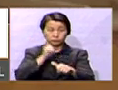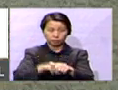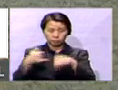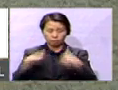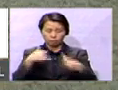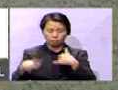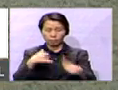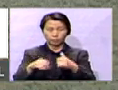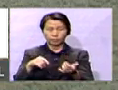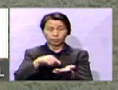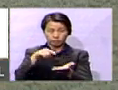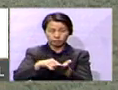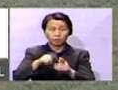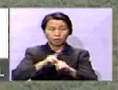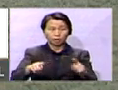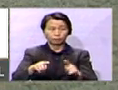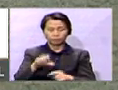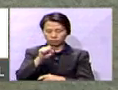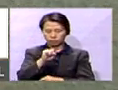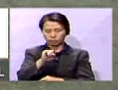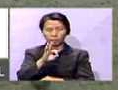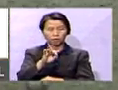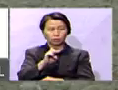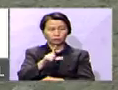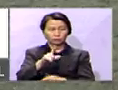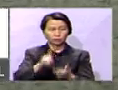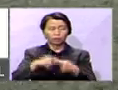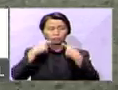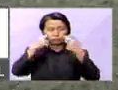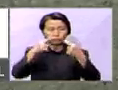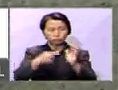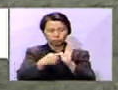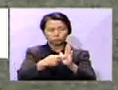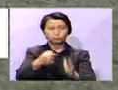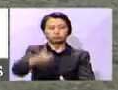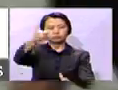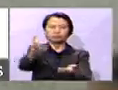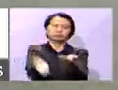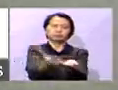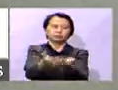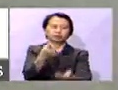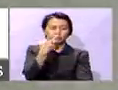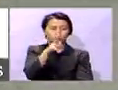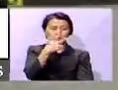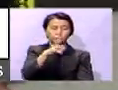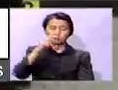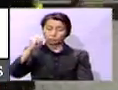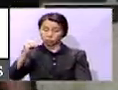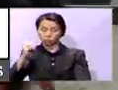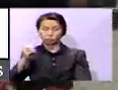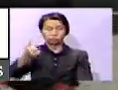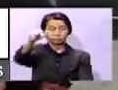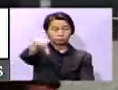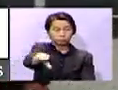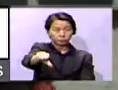beraksi dalam acara ini, namun Saiful dan Said Akmal berjaya mencatat kemenangan mudah 13-0,